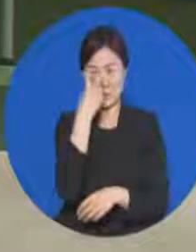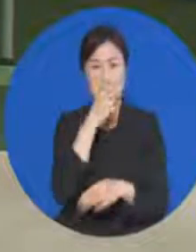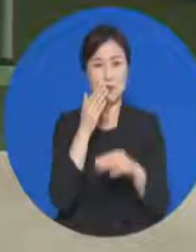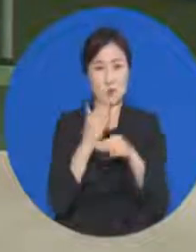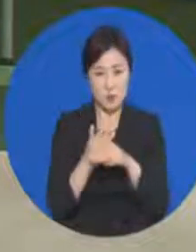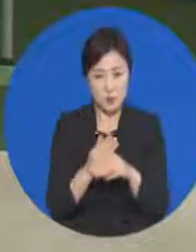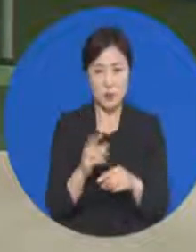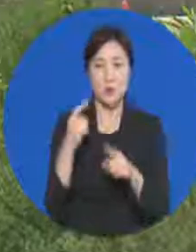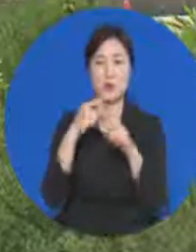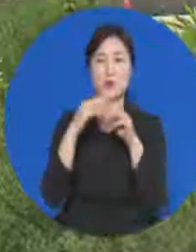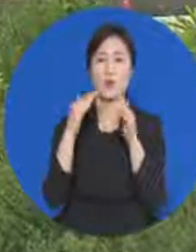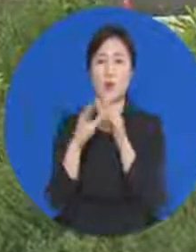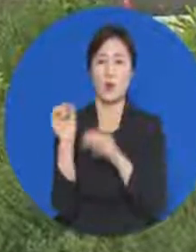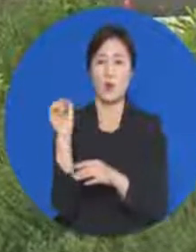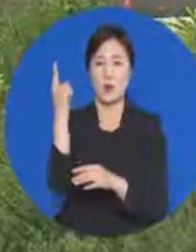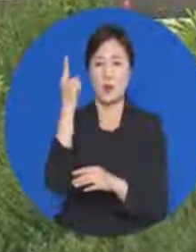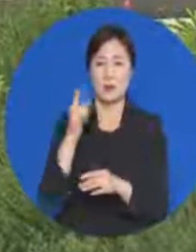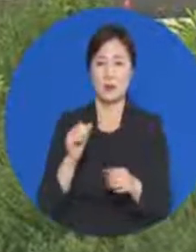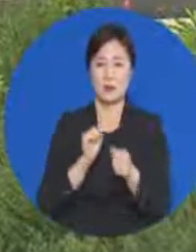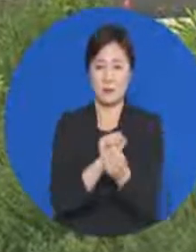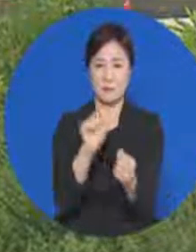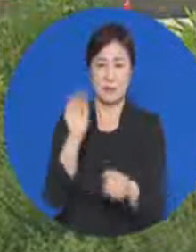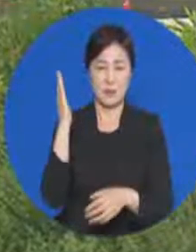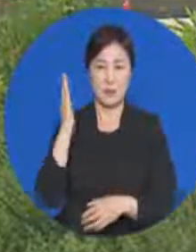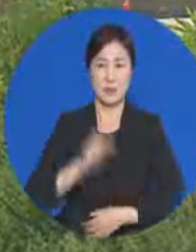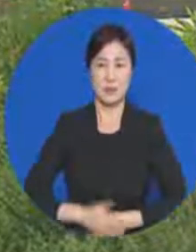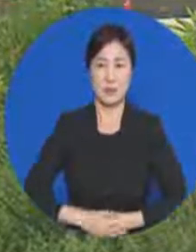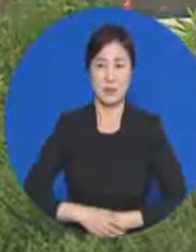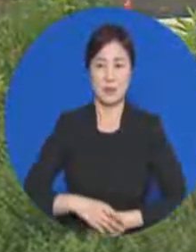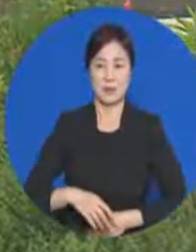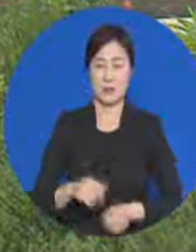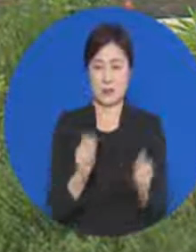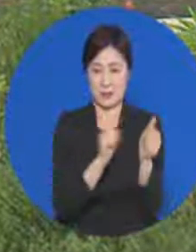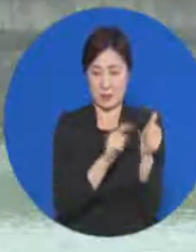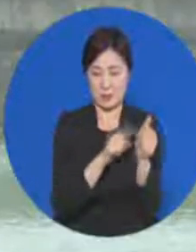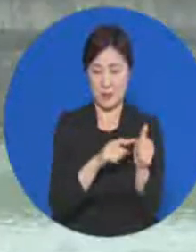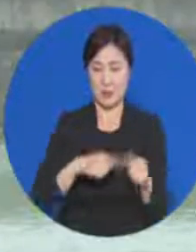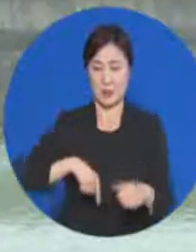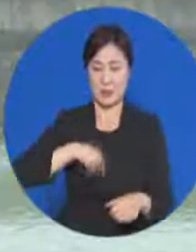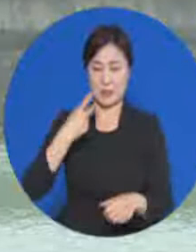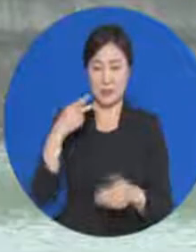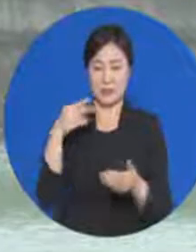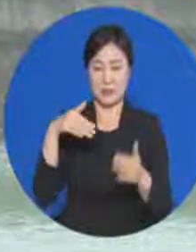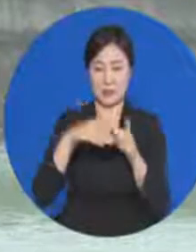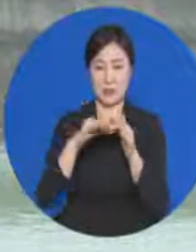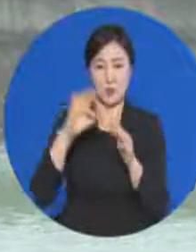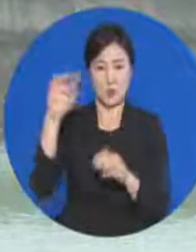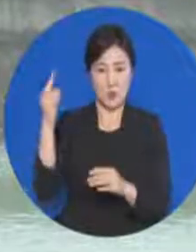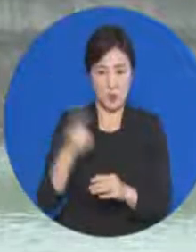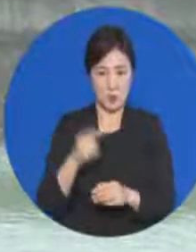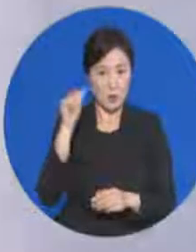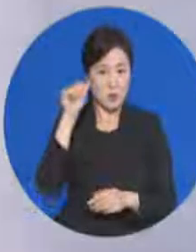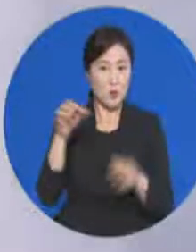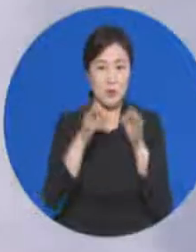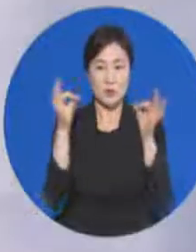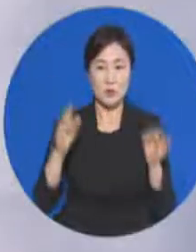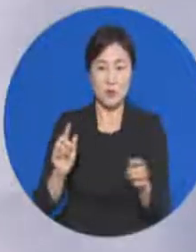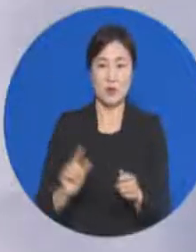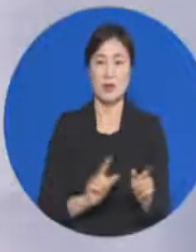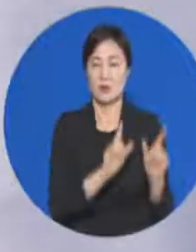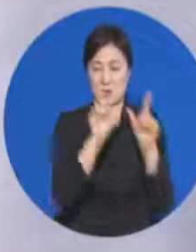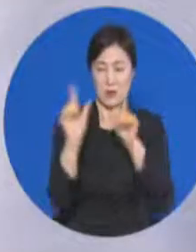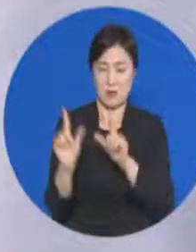뚫린 겁니다. 이 남성은 진도 자택으로 온 지난 13일부터 닷새 동안 일상생활을 한 탓에 70여